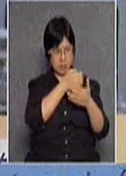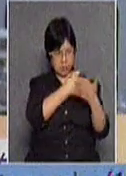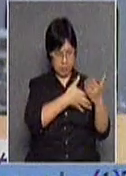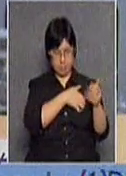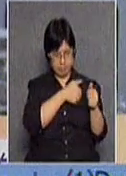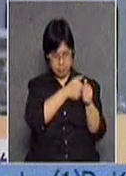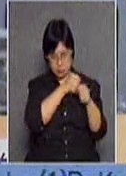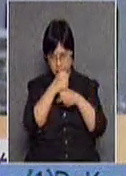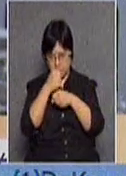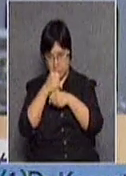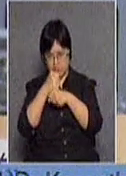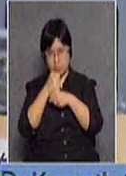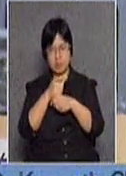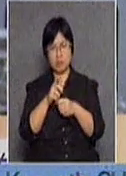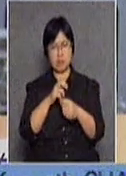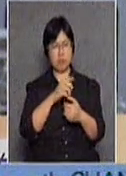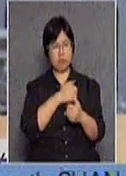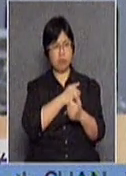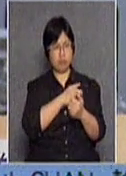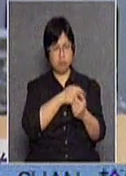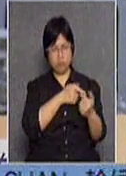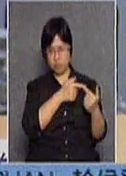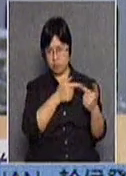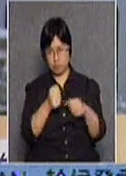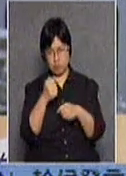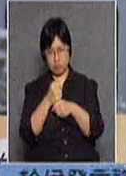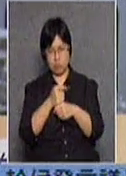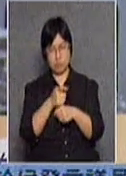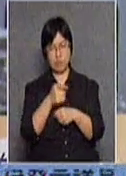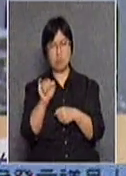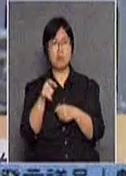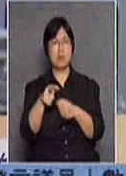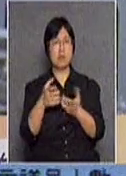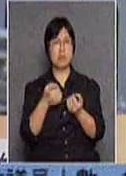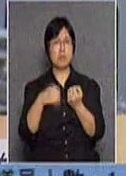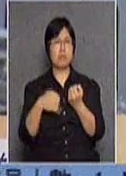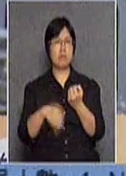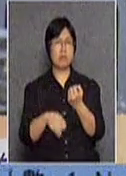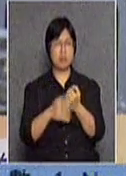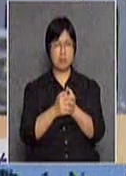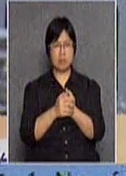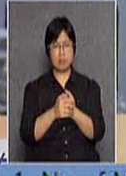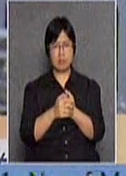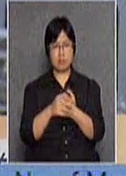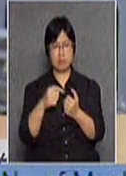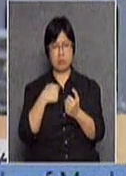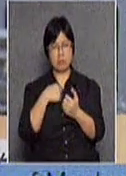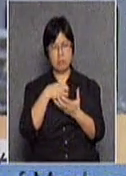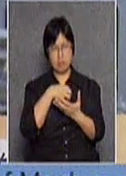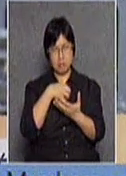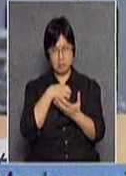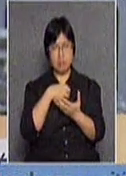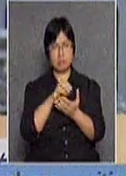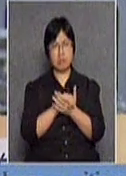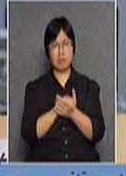夠貫徹咧，呢一個係非常之不能夠接受嘅事嘅。所以咧，我就認為咧